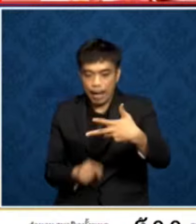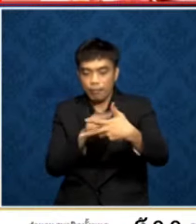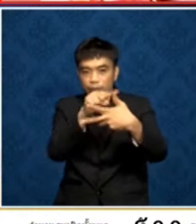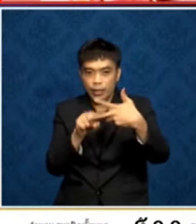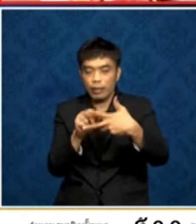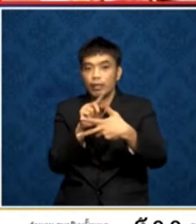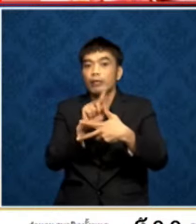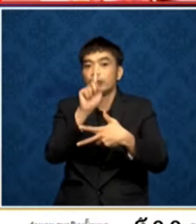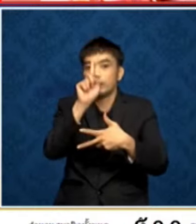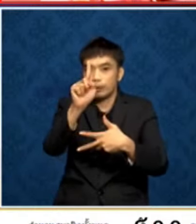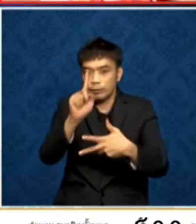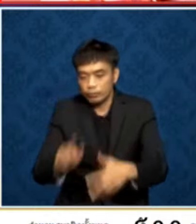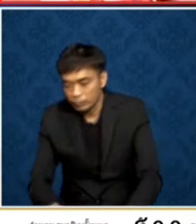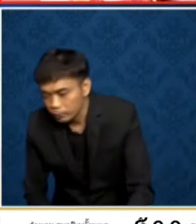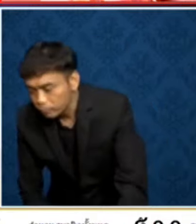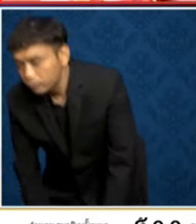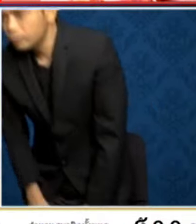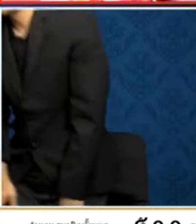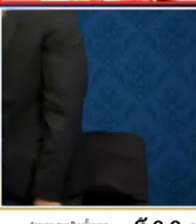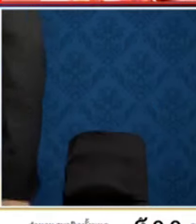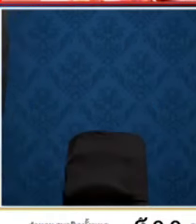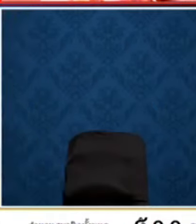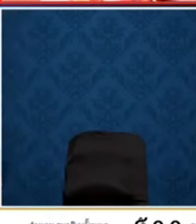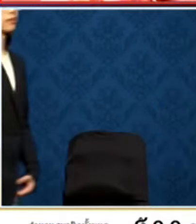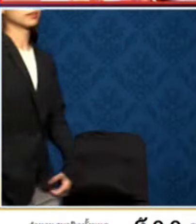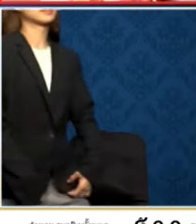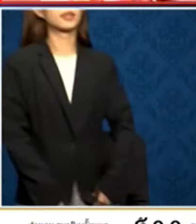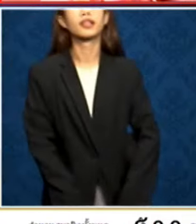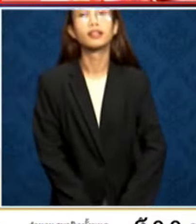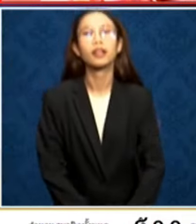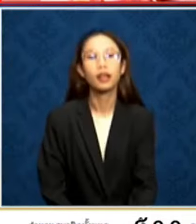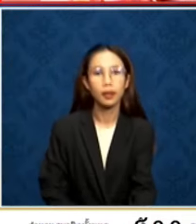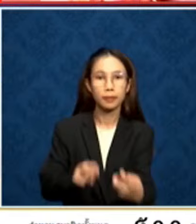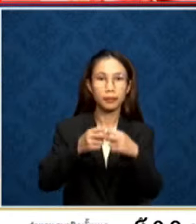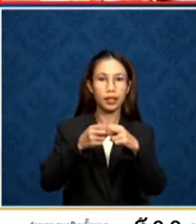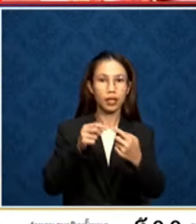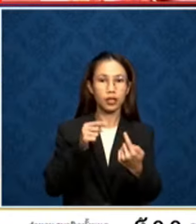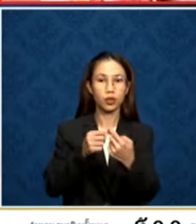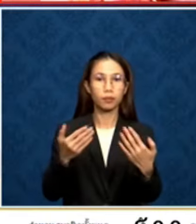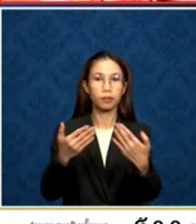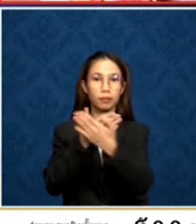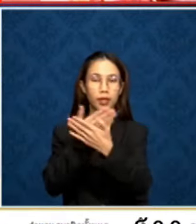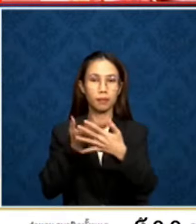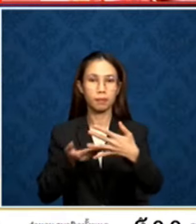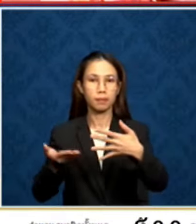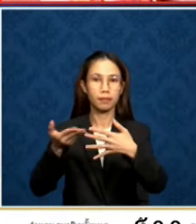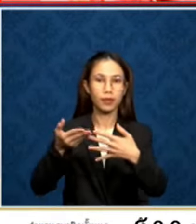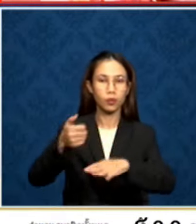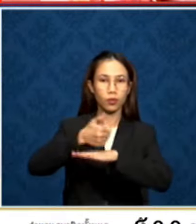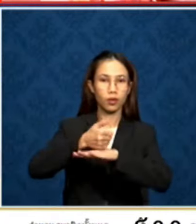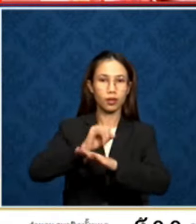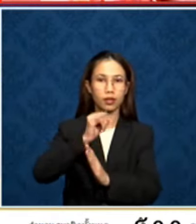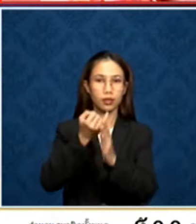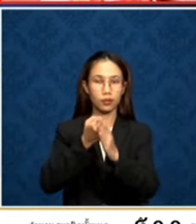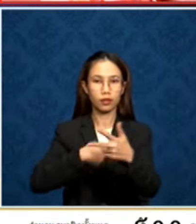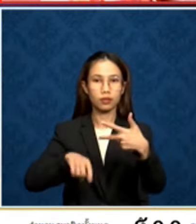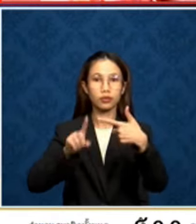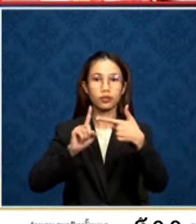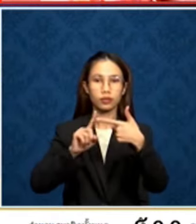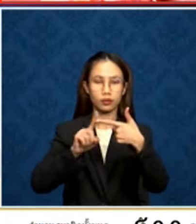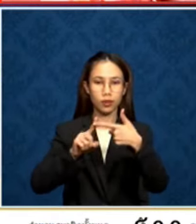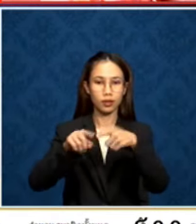1ยกระดับการบริหารในช่วงเปลี่ยนผ่านไปสู่การกระจายอำนาจยกระดับผู้ว่าราชการ 2จัด